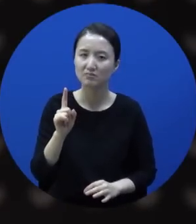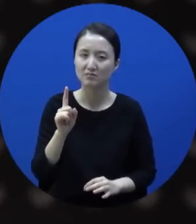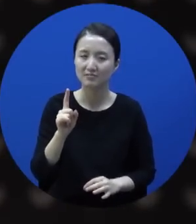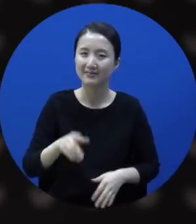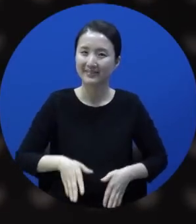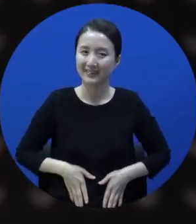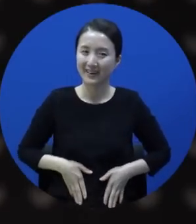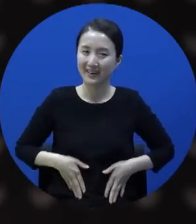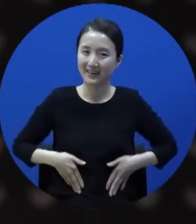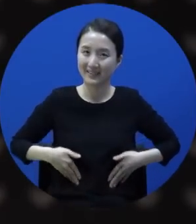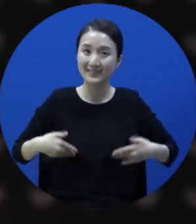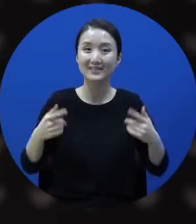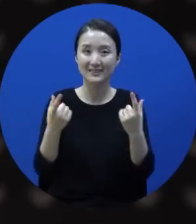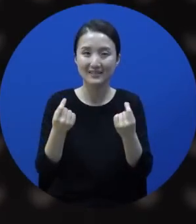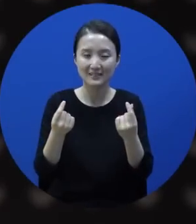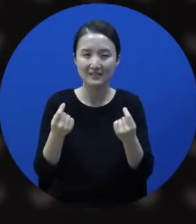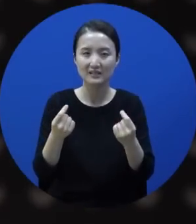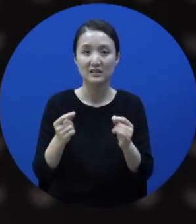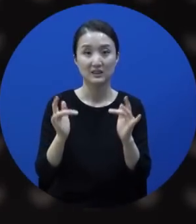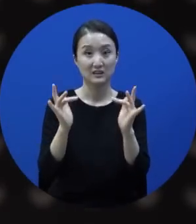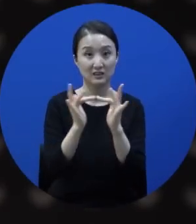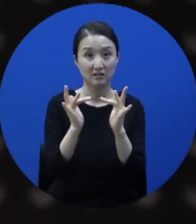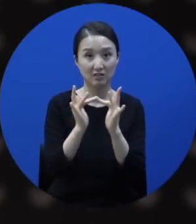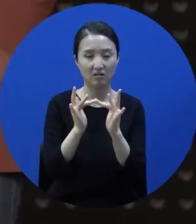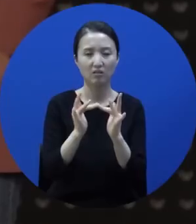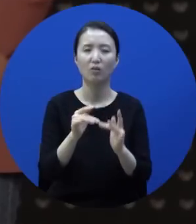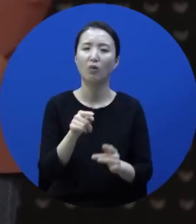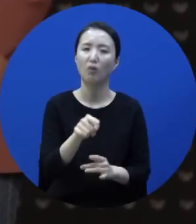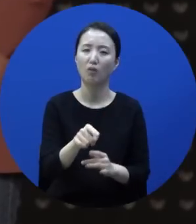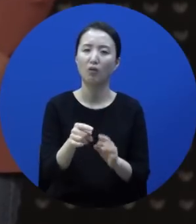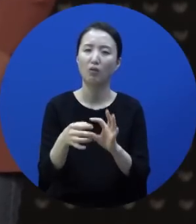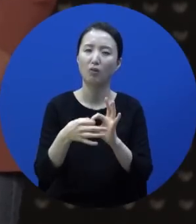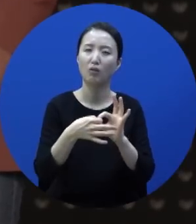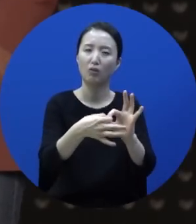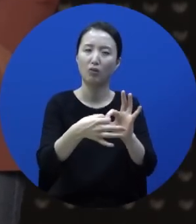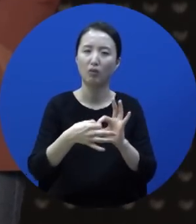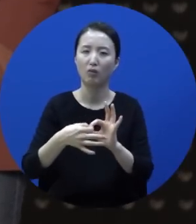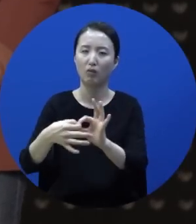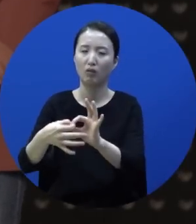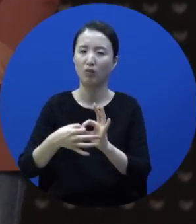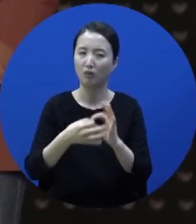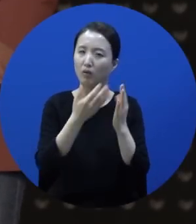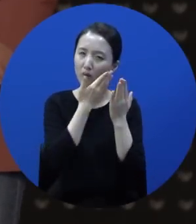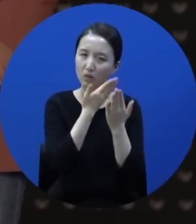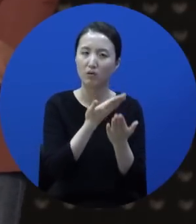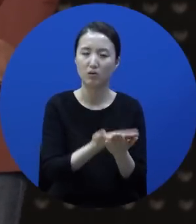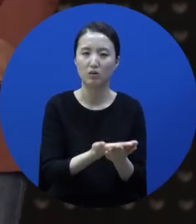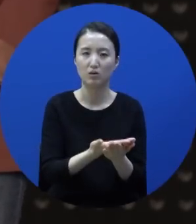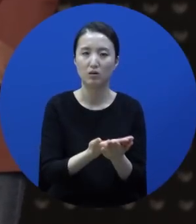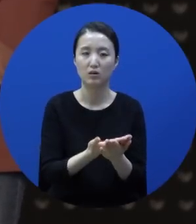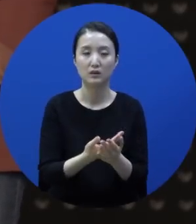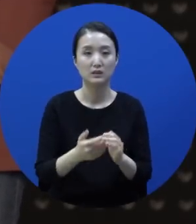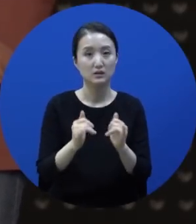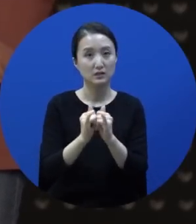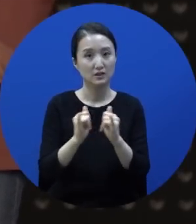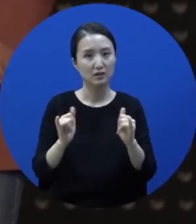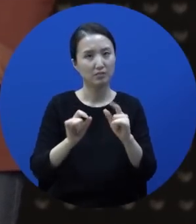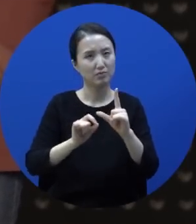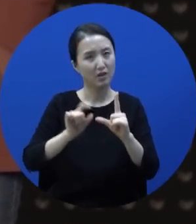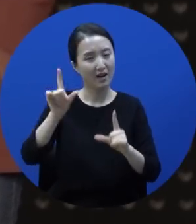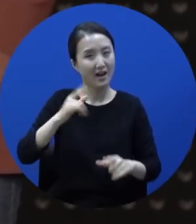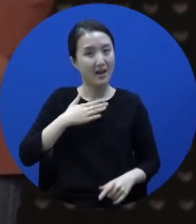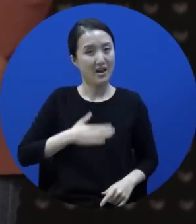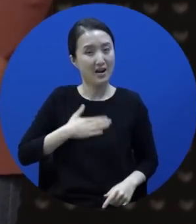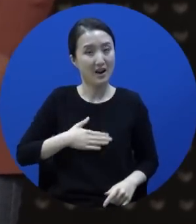정말 중요하거든요. 그런데 많은 분들이 관계 맺는 방법들을 사실 잘 모르고 있어요.